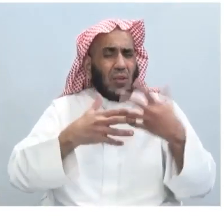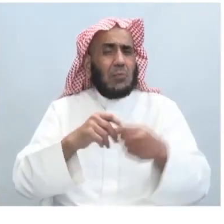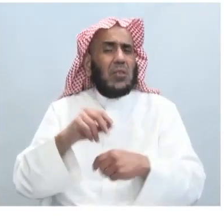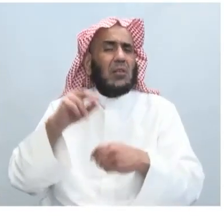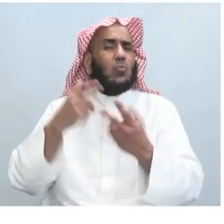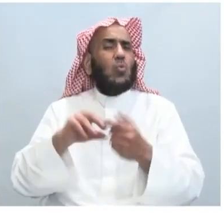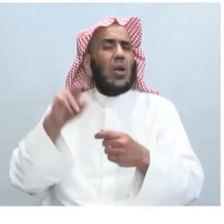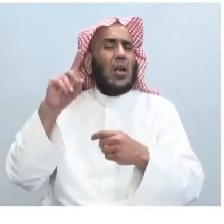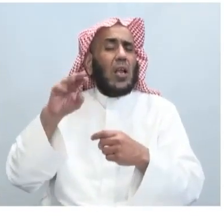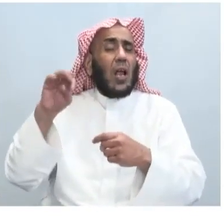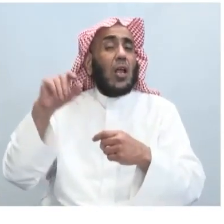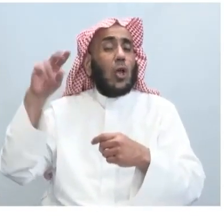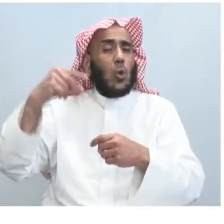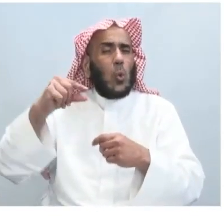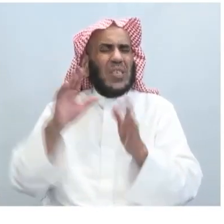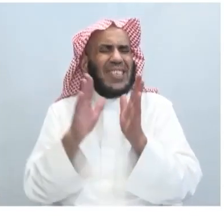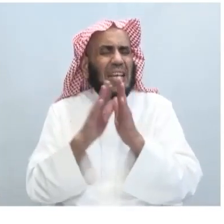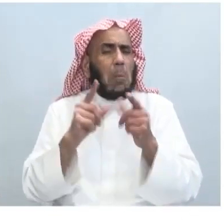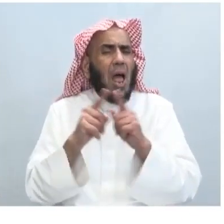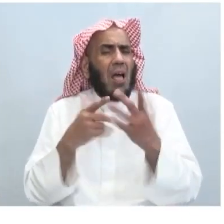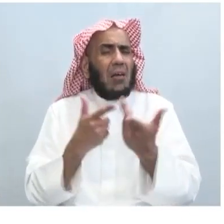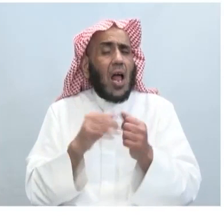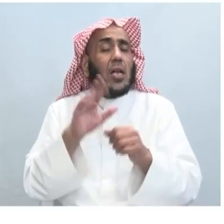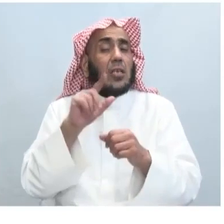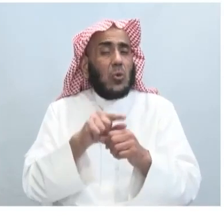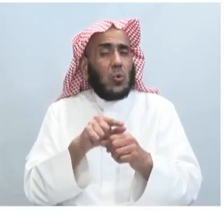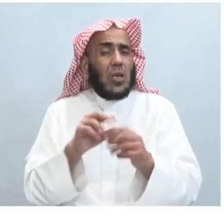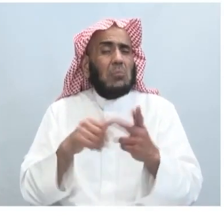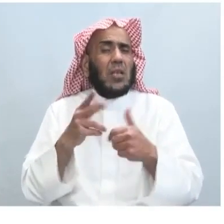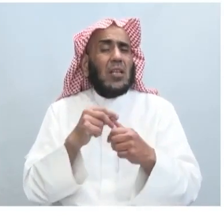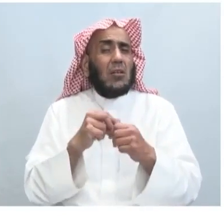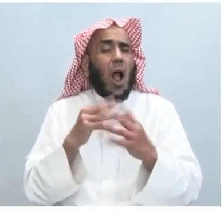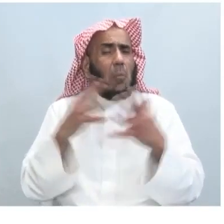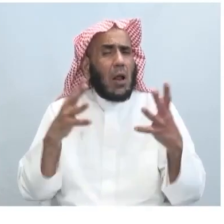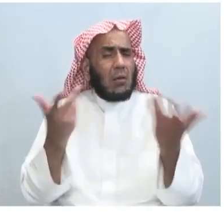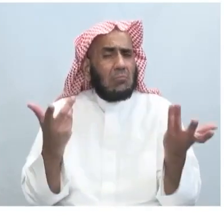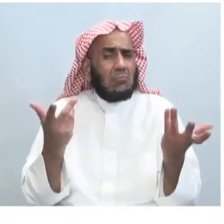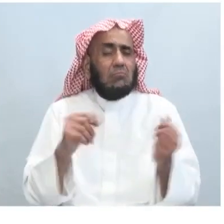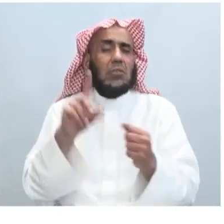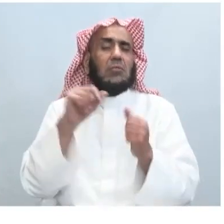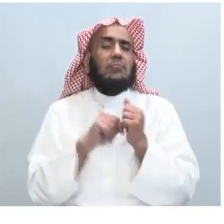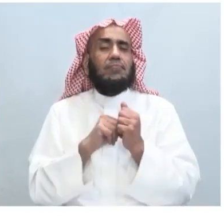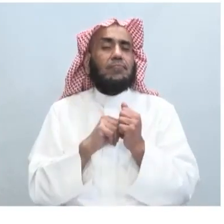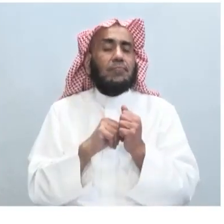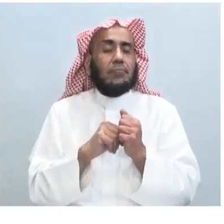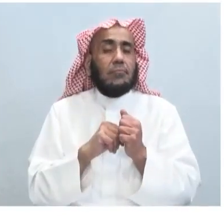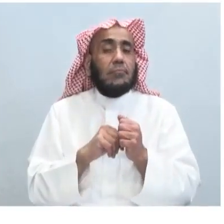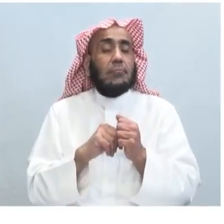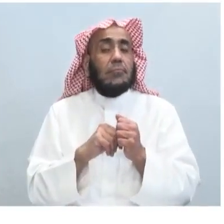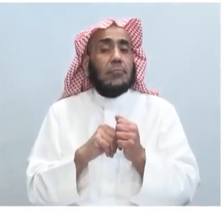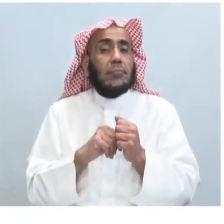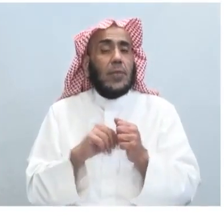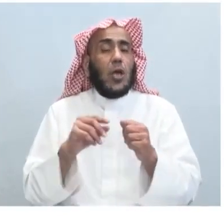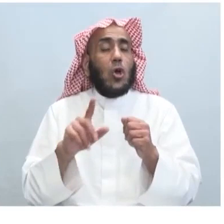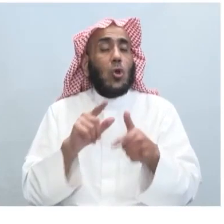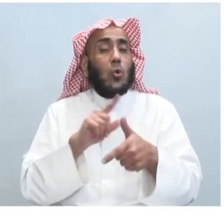كيو صغيره بما معنى صغيره هل ستكون قيمه النواتج هنا اكبر احسنتم اذا